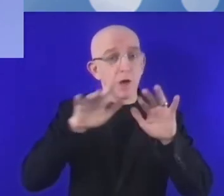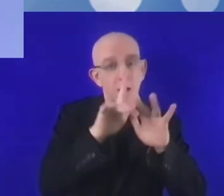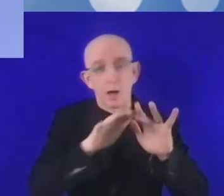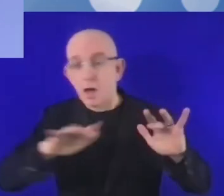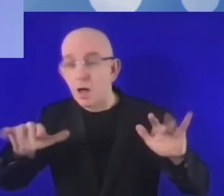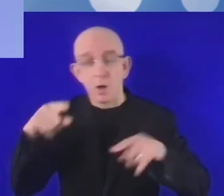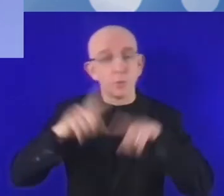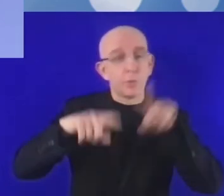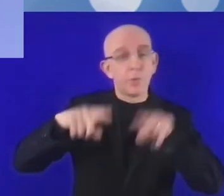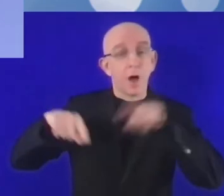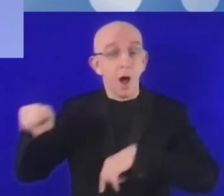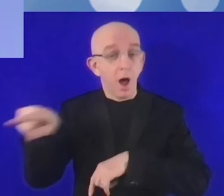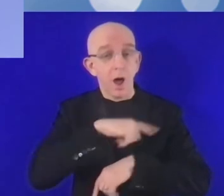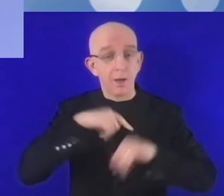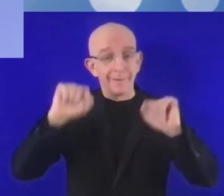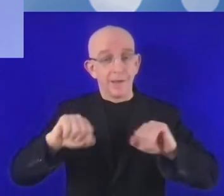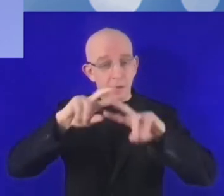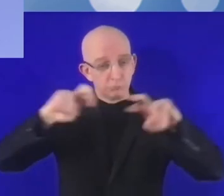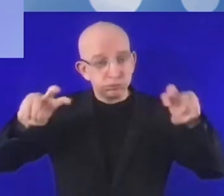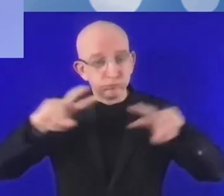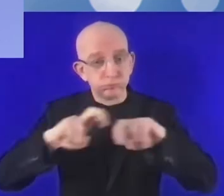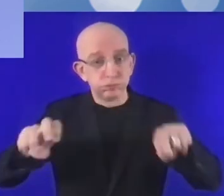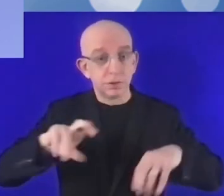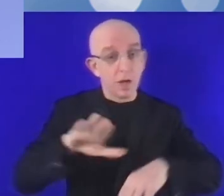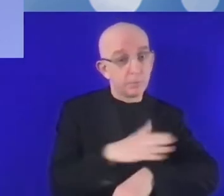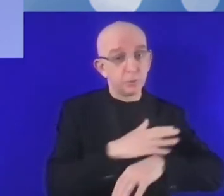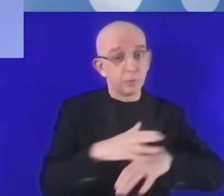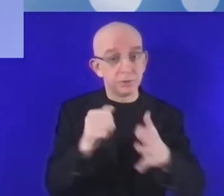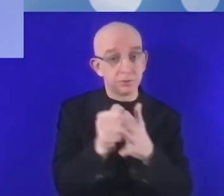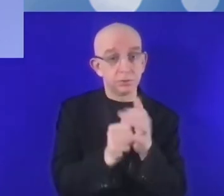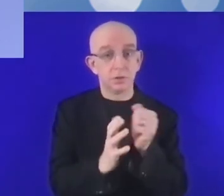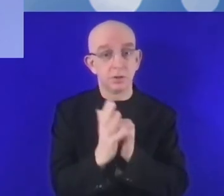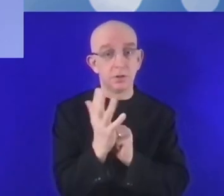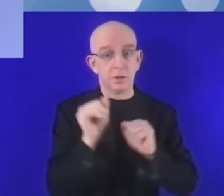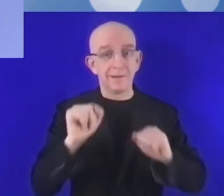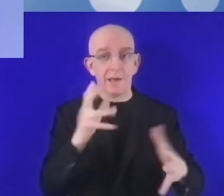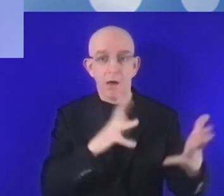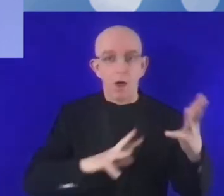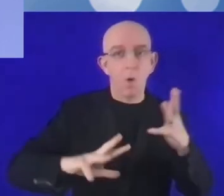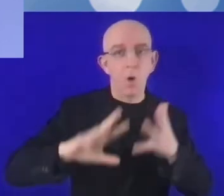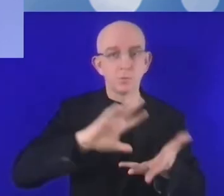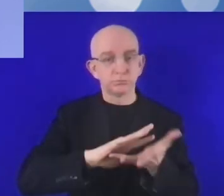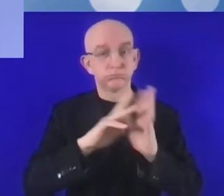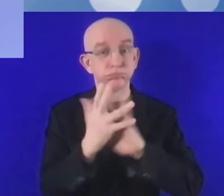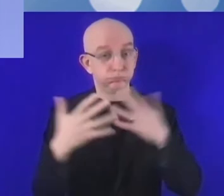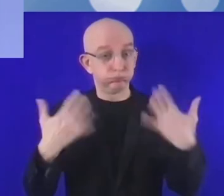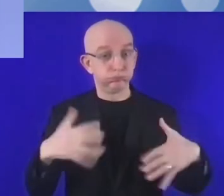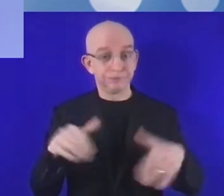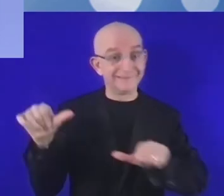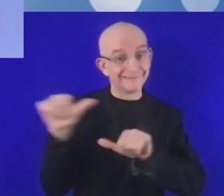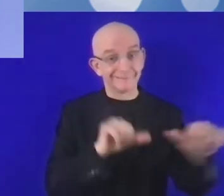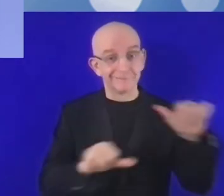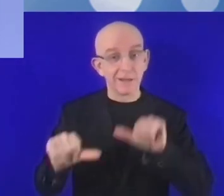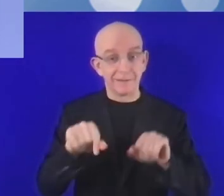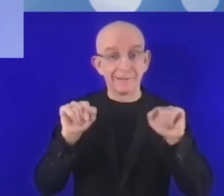la musique peut avoir une influence physique, biologique, sur nos organismes, directement. Ce que